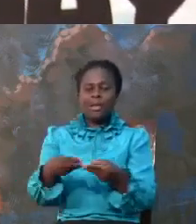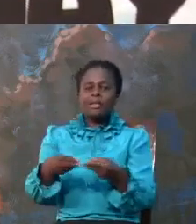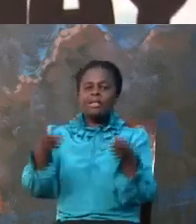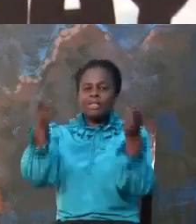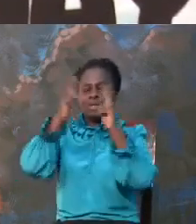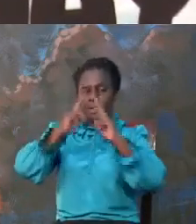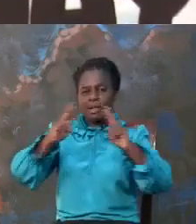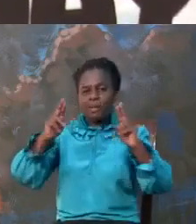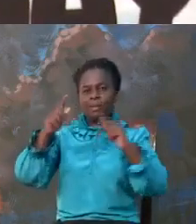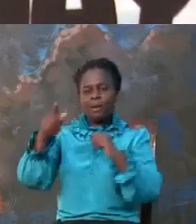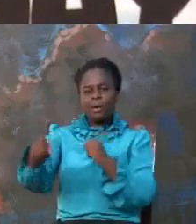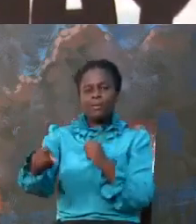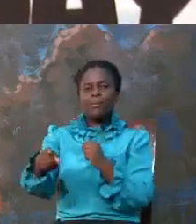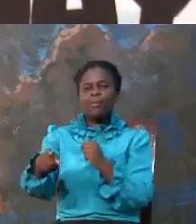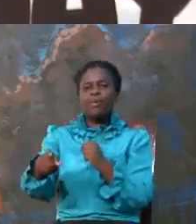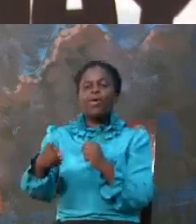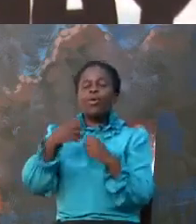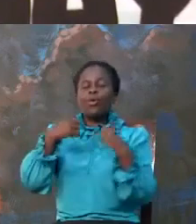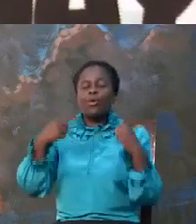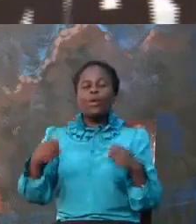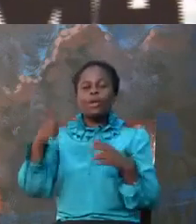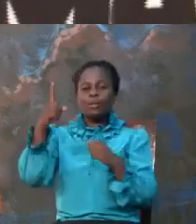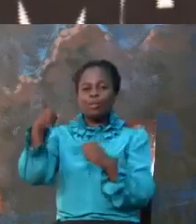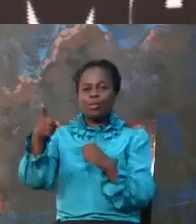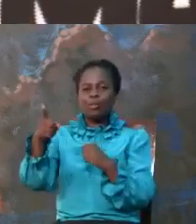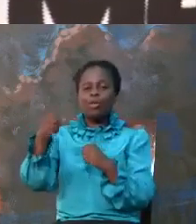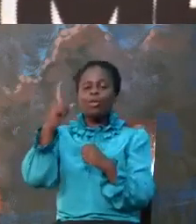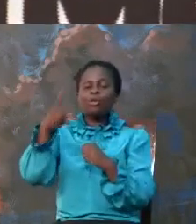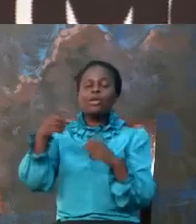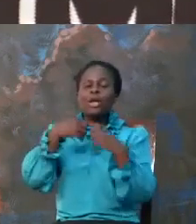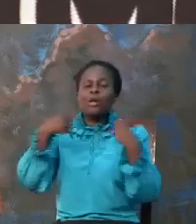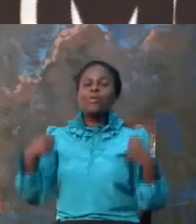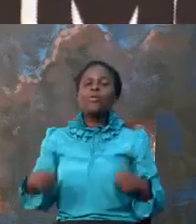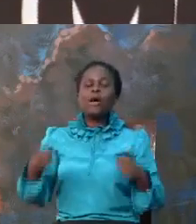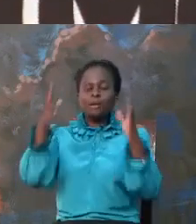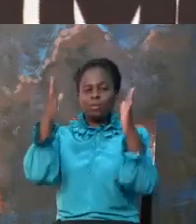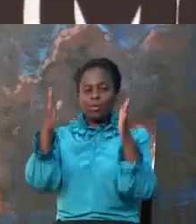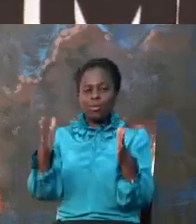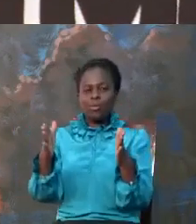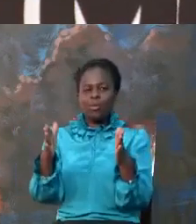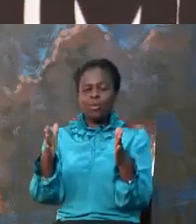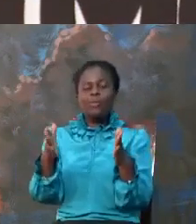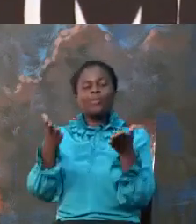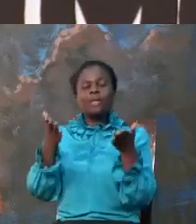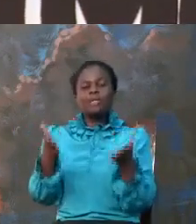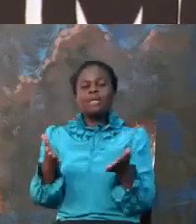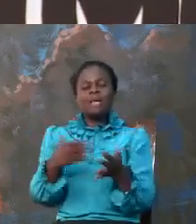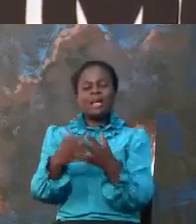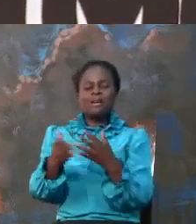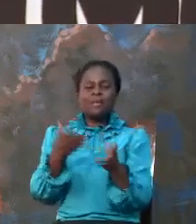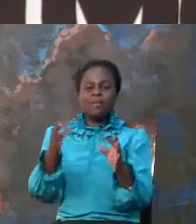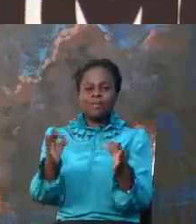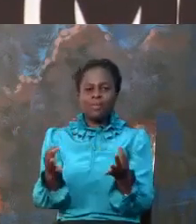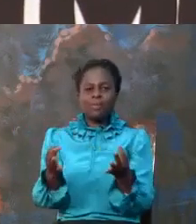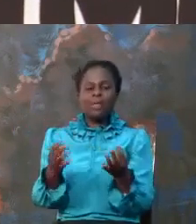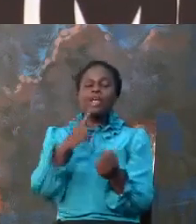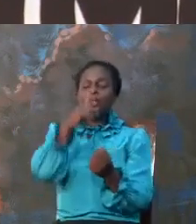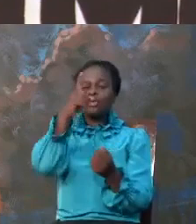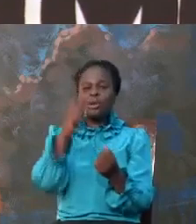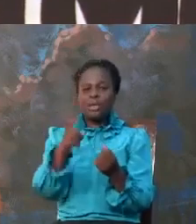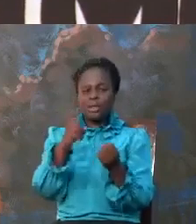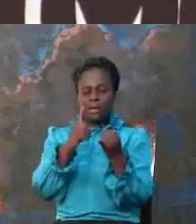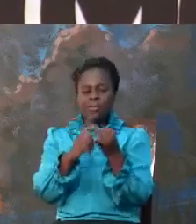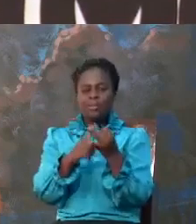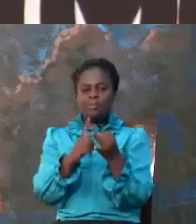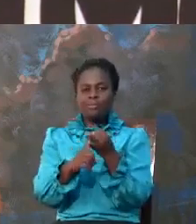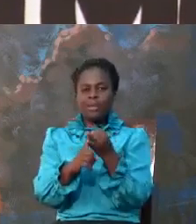Hapo jambo lilo kubwa ndio hili, tunaye kuhani mkuu. Sasa anafanyaje? Swali la pili,